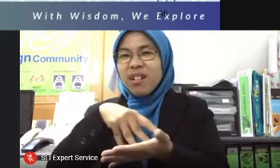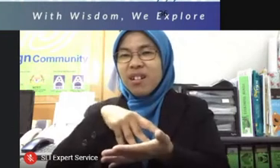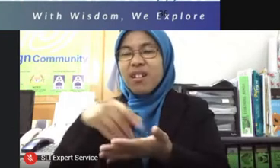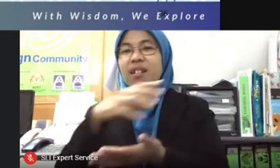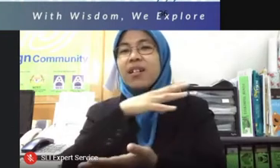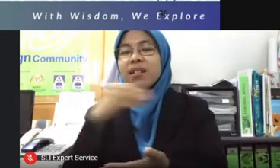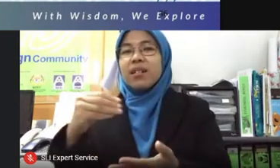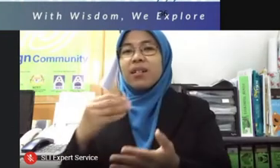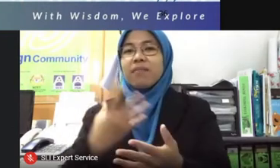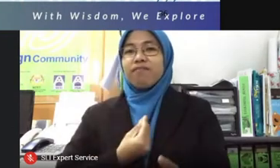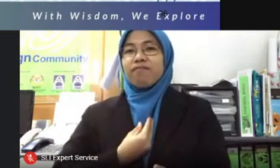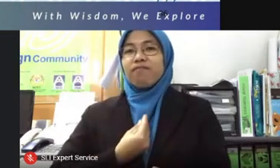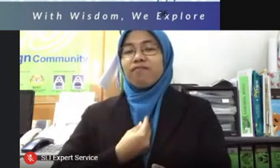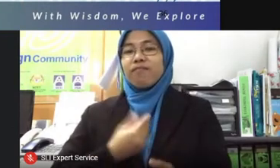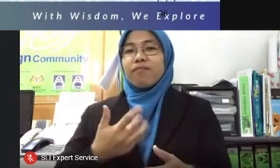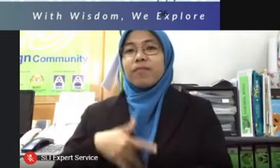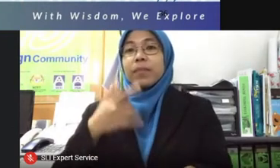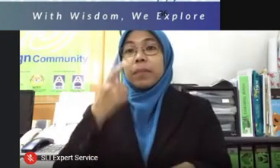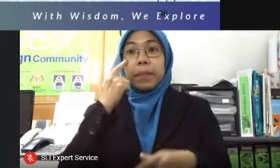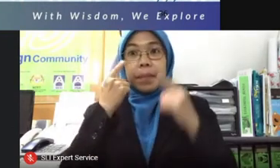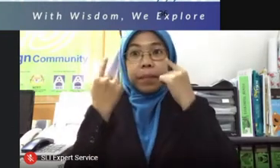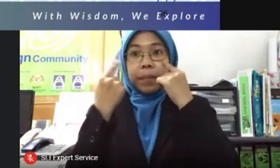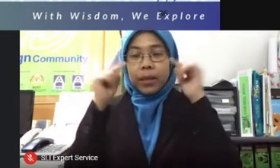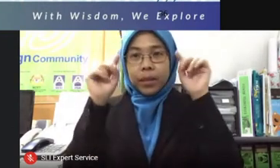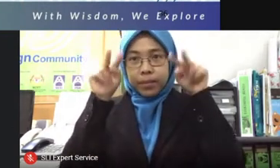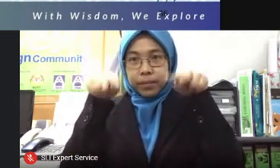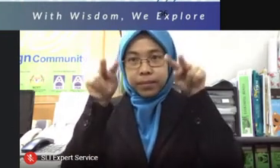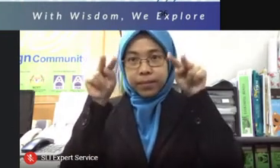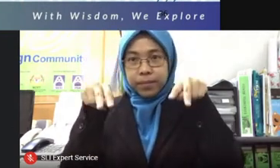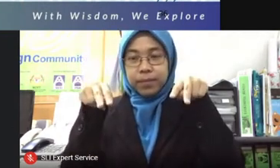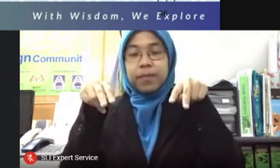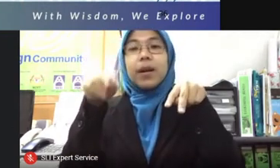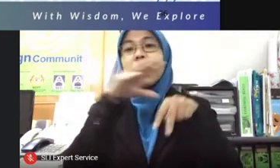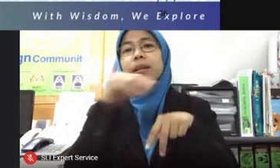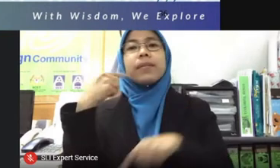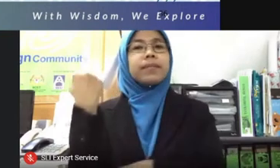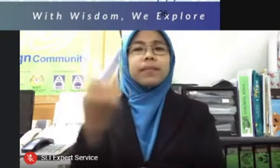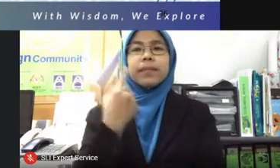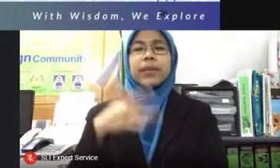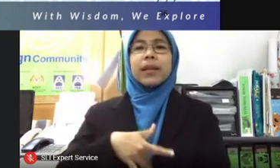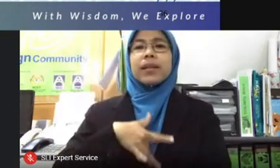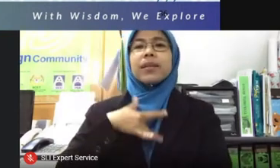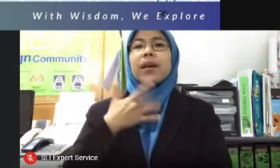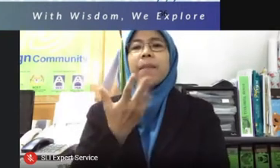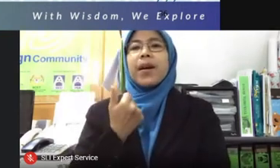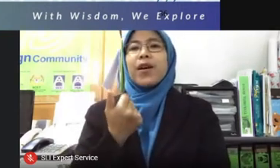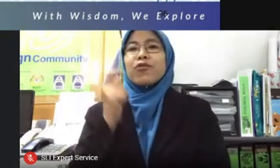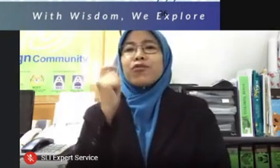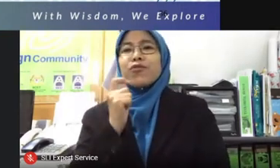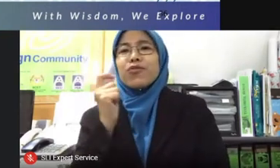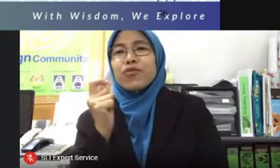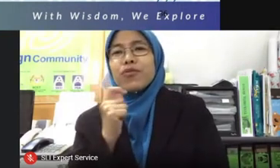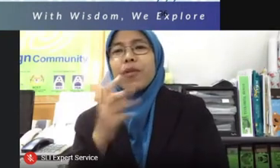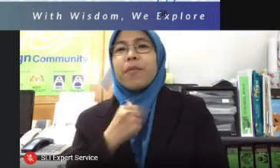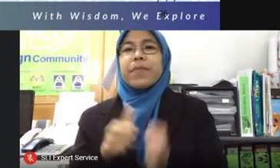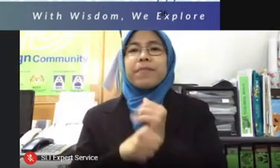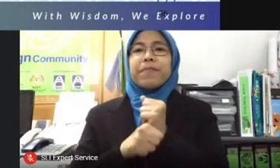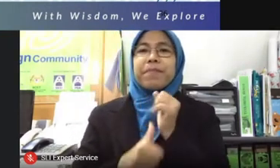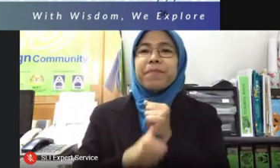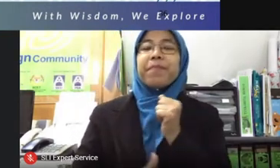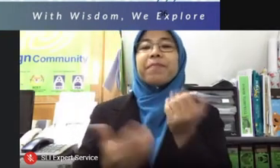denyutan laju . Mata kita asyik pandang ke bawah dan juga sentiasa terasa nak buang air kecil, buang air besar